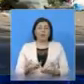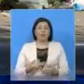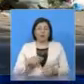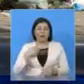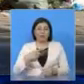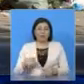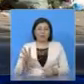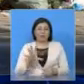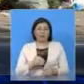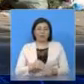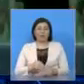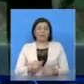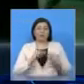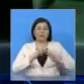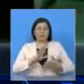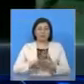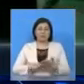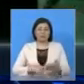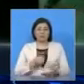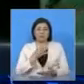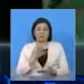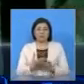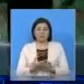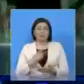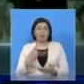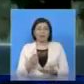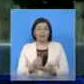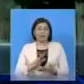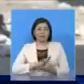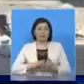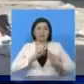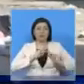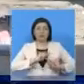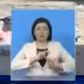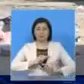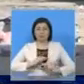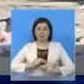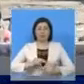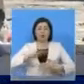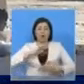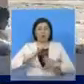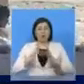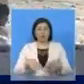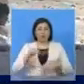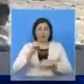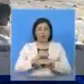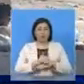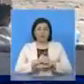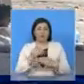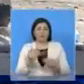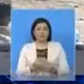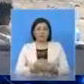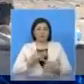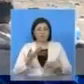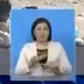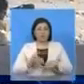айтылған әңгімеміз іспен жалғасып жатса, жақсы әрине. Бір анығы, тазалық жұмысы кезінде қоқыс жәшігіне қосымша салмақ түсірмеуіміз керек.